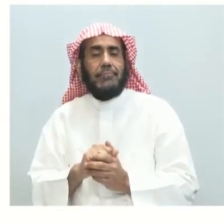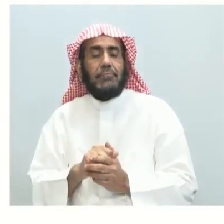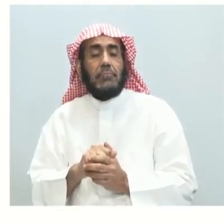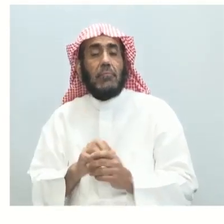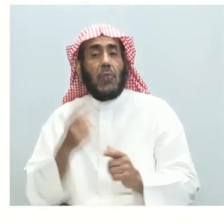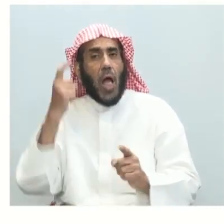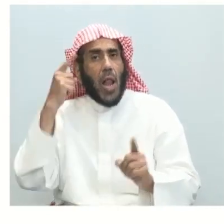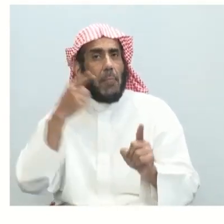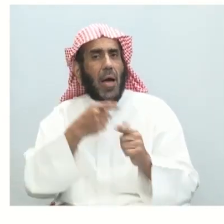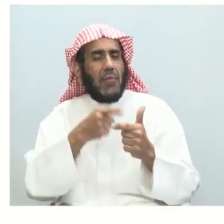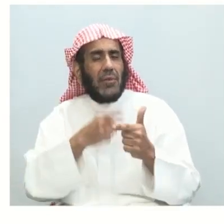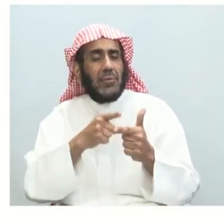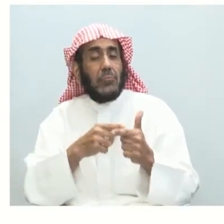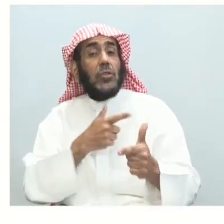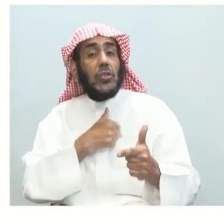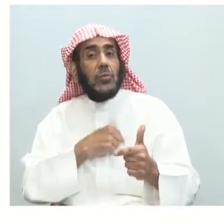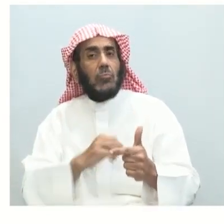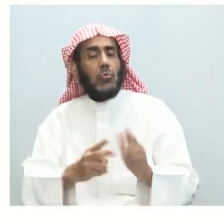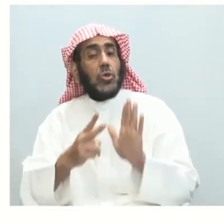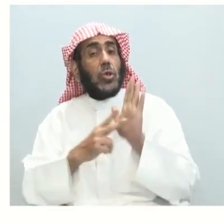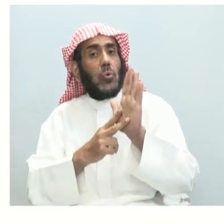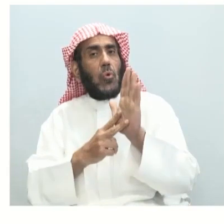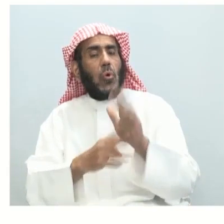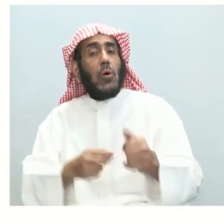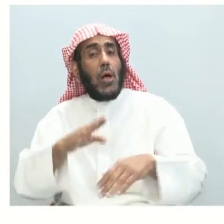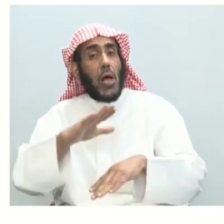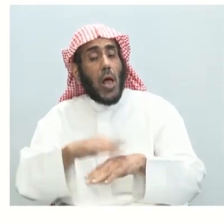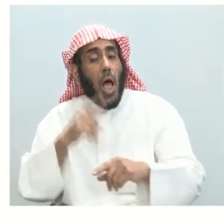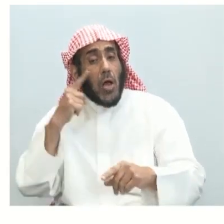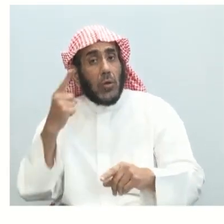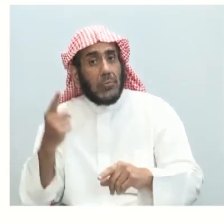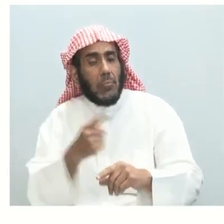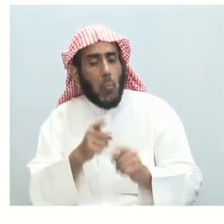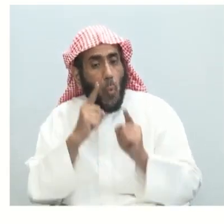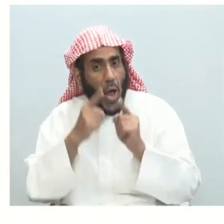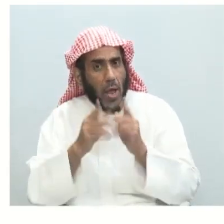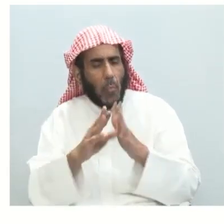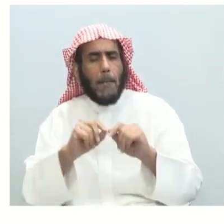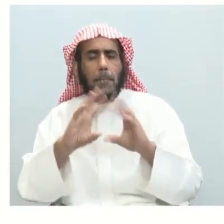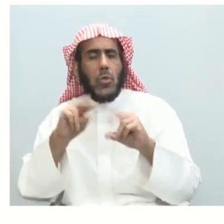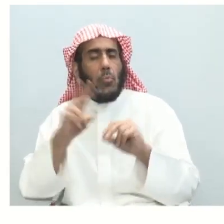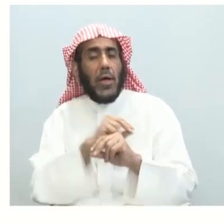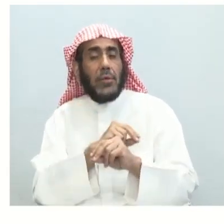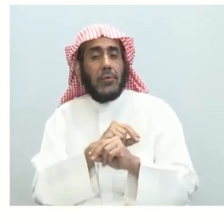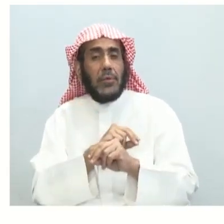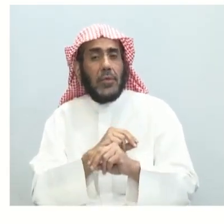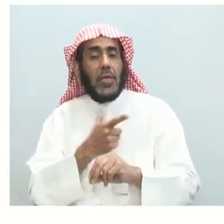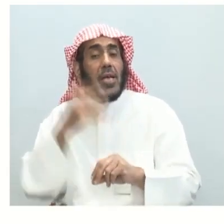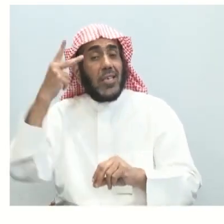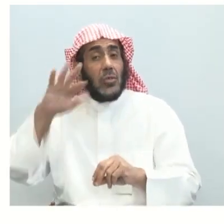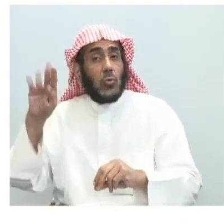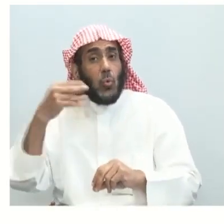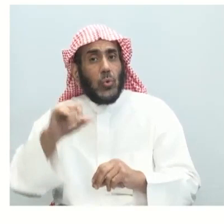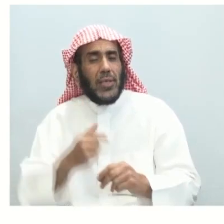المعرفه اسم يدل على شيء معين مثل ماذا السعوديه